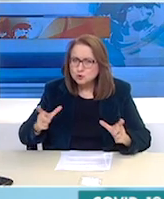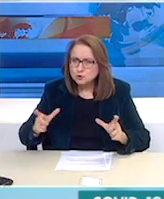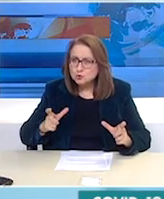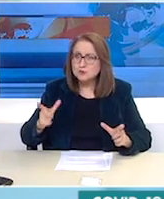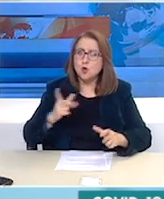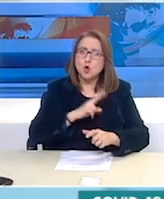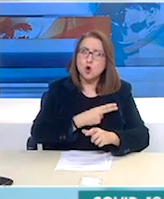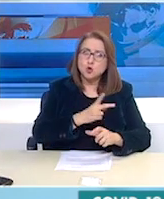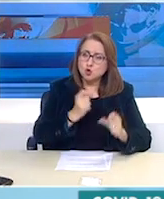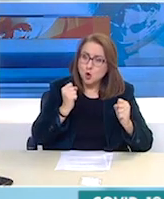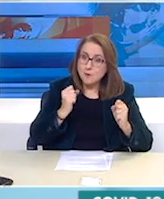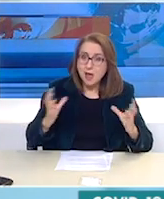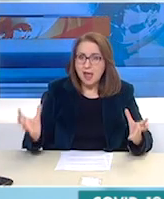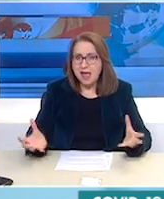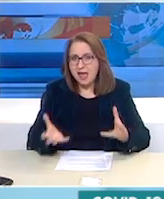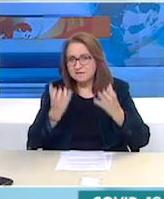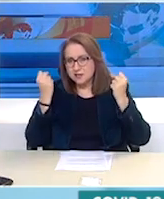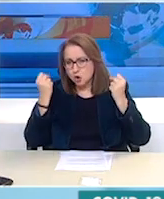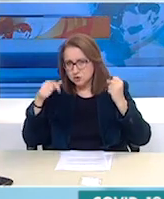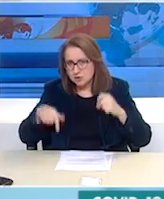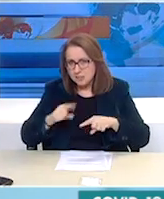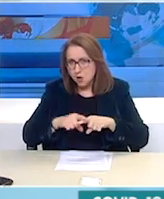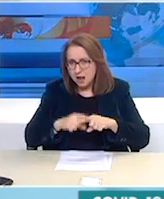σύστημα υγείας. Ευτυχώς το δικό μας άντεξε.